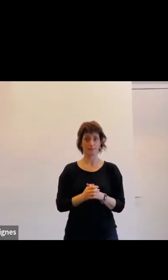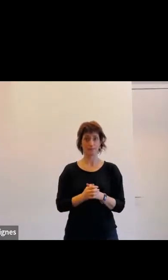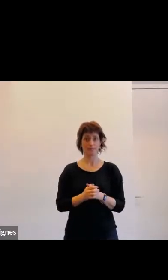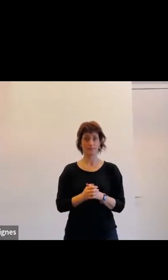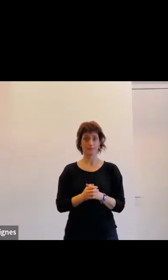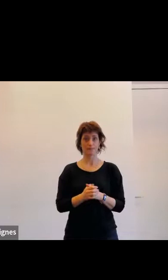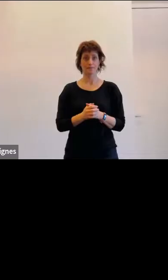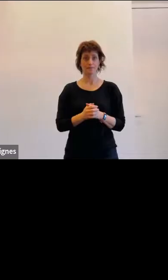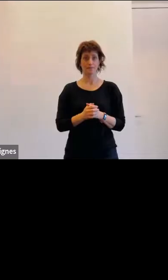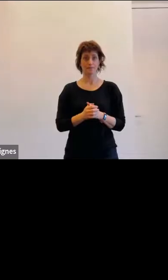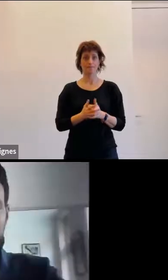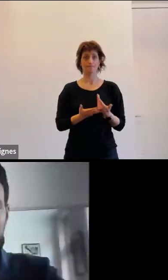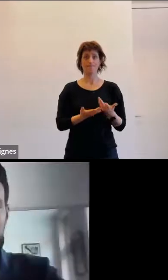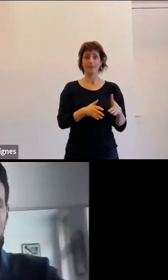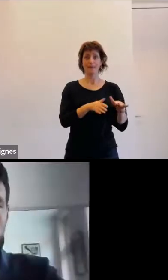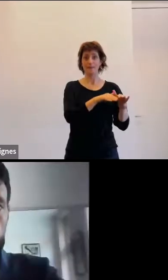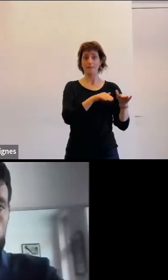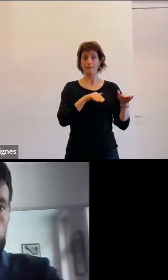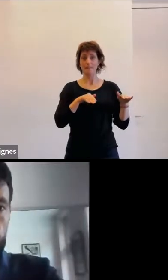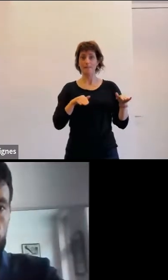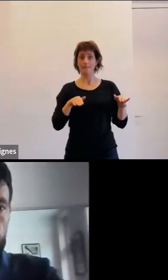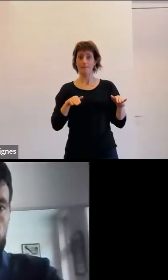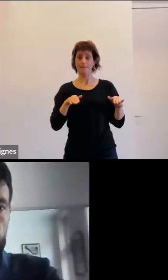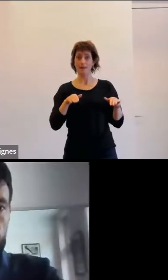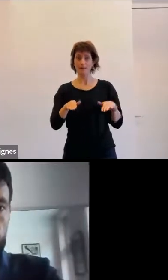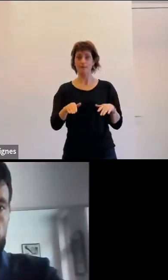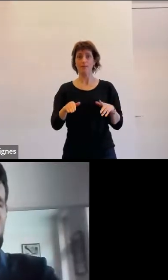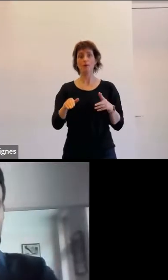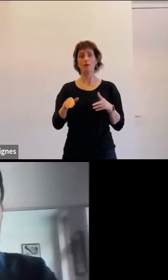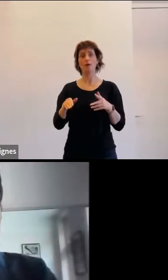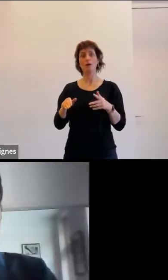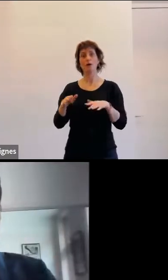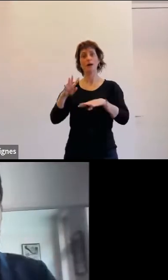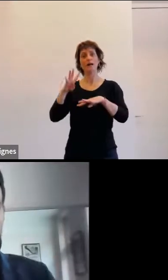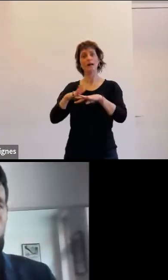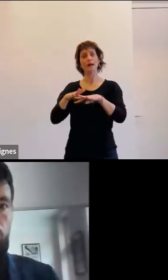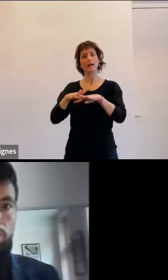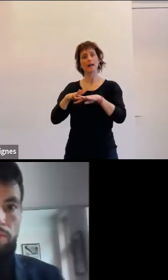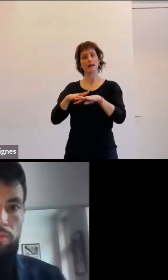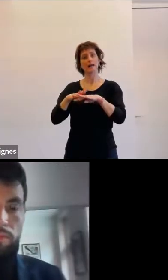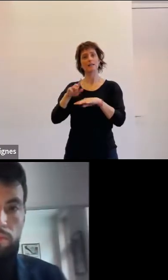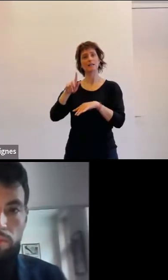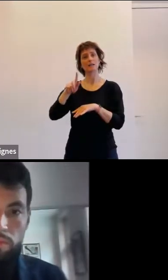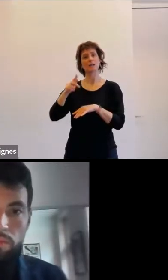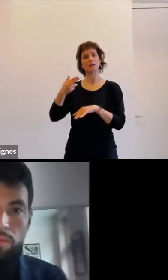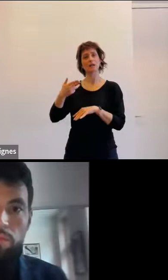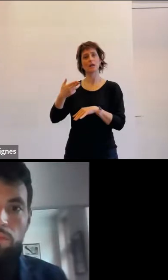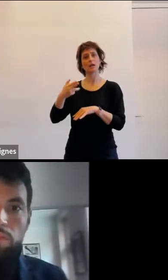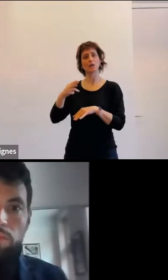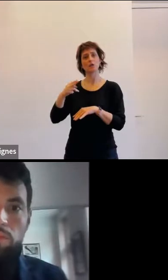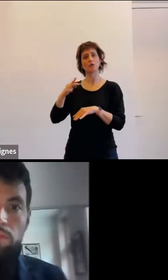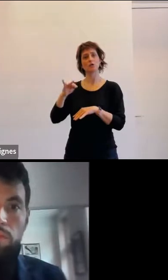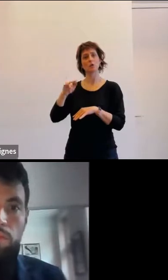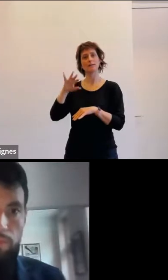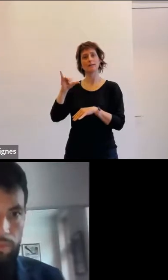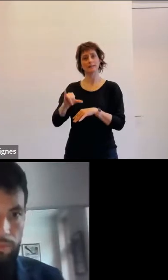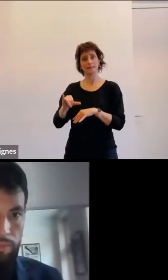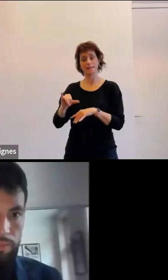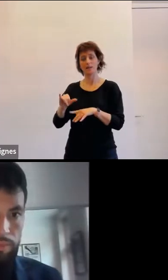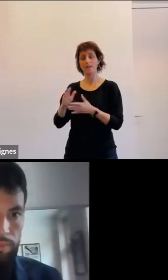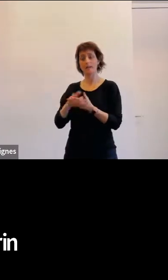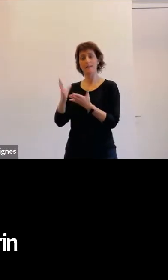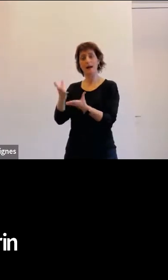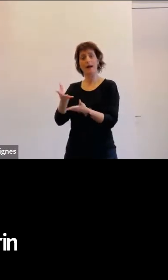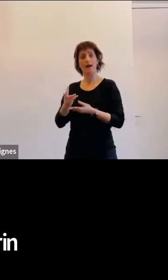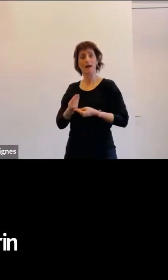Nous avons mis en place à Gentilly, au centre Paul Friedrich, un accueil pour les enfants